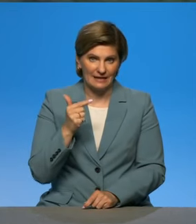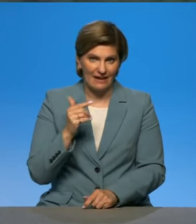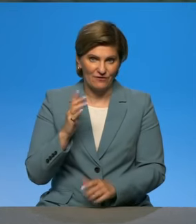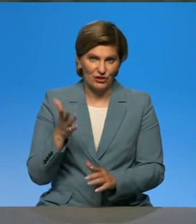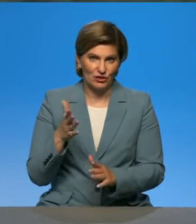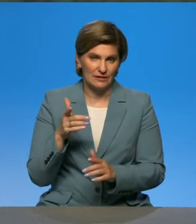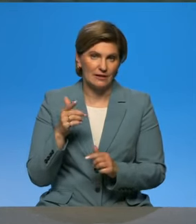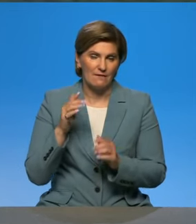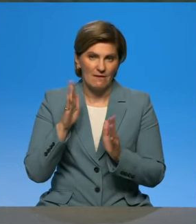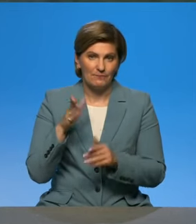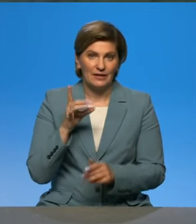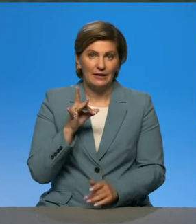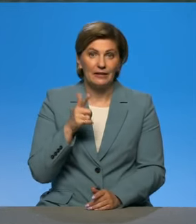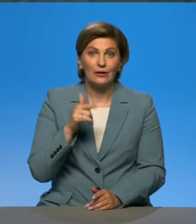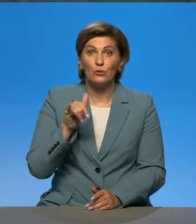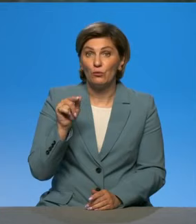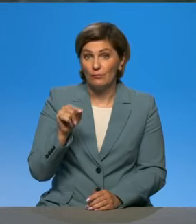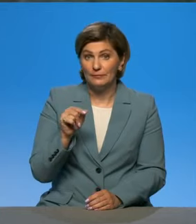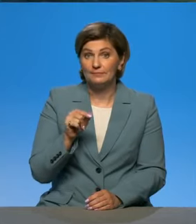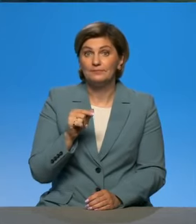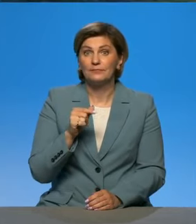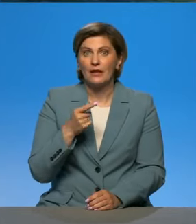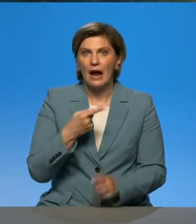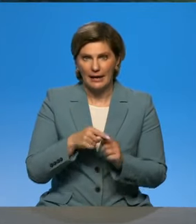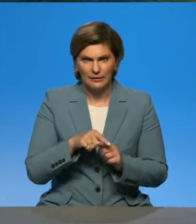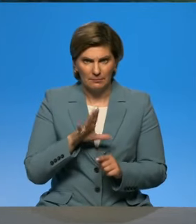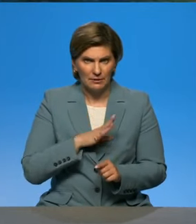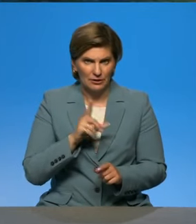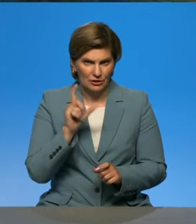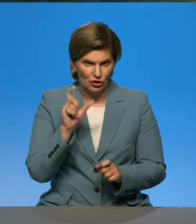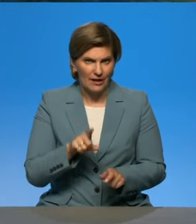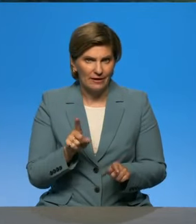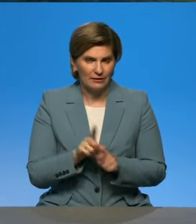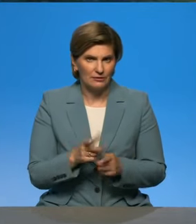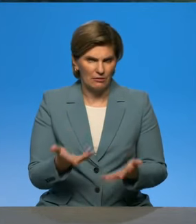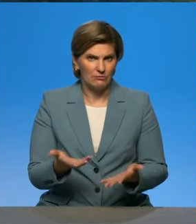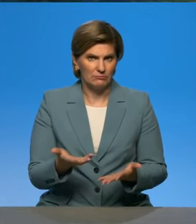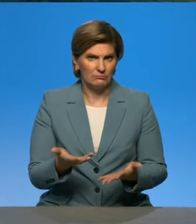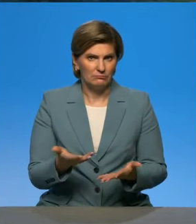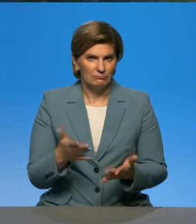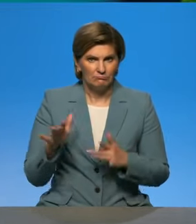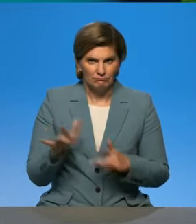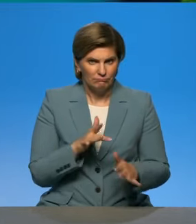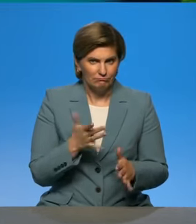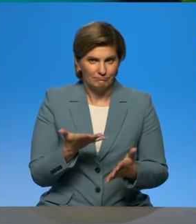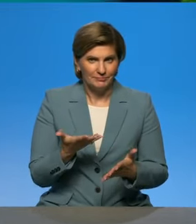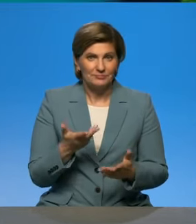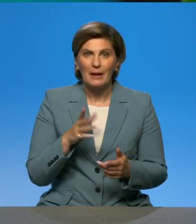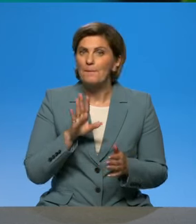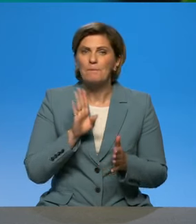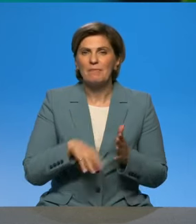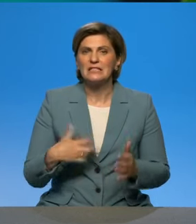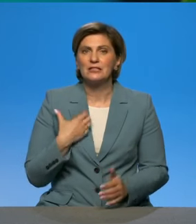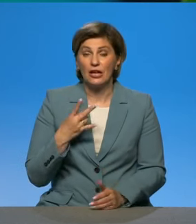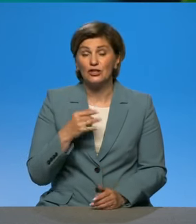человек? Это такой человек был авантюрный, наверное, да? Ну, я вам должен сказать, бесстрашный однозначно. Бесстрашный. Давайте я вам приведу пример